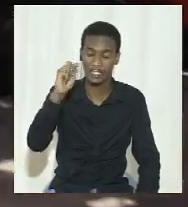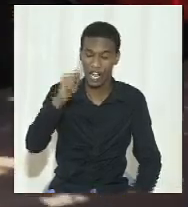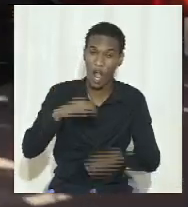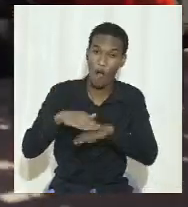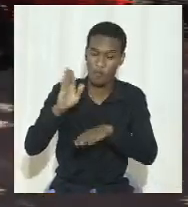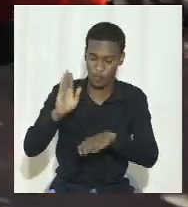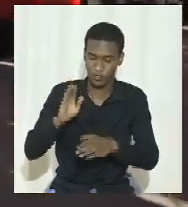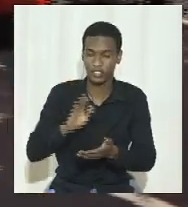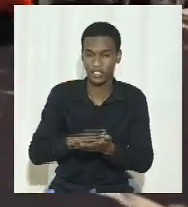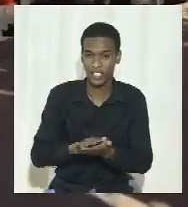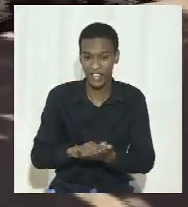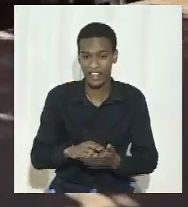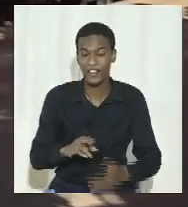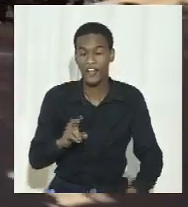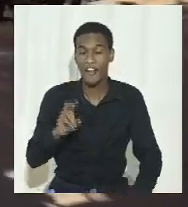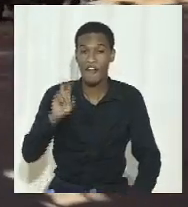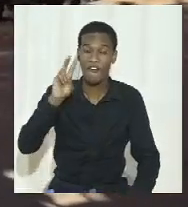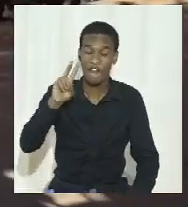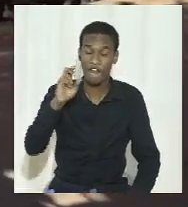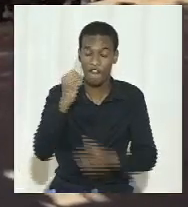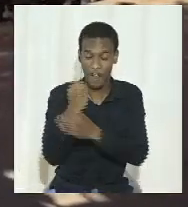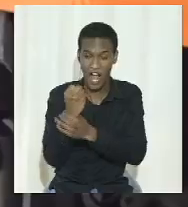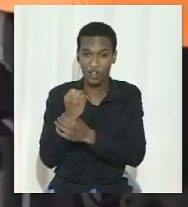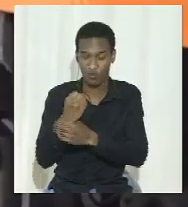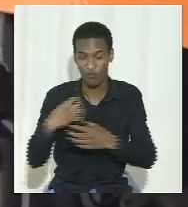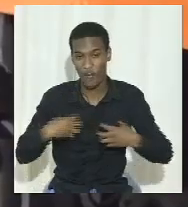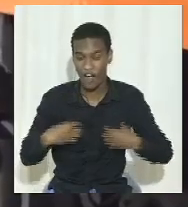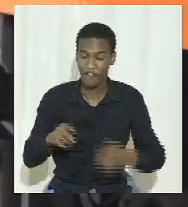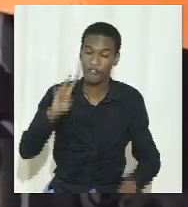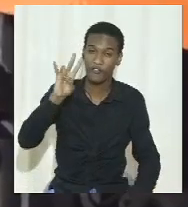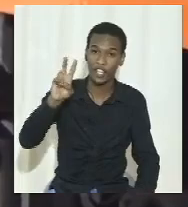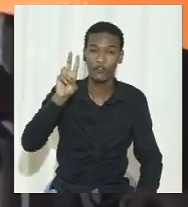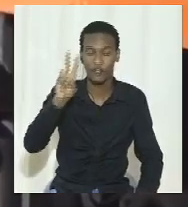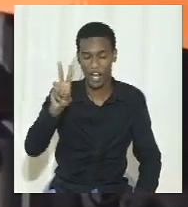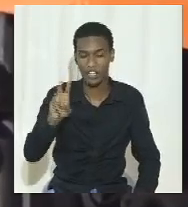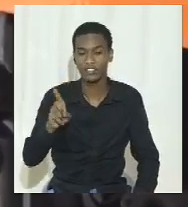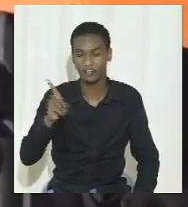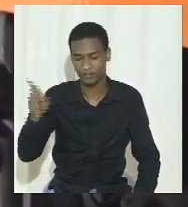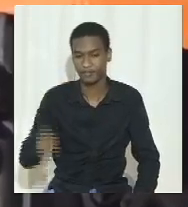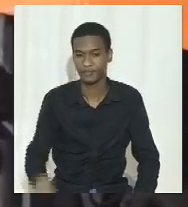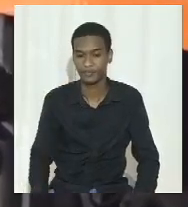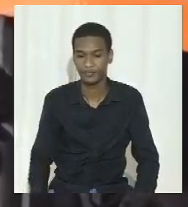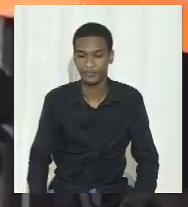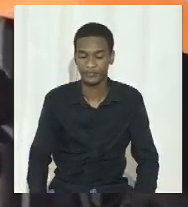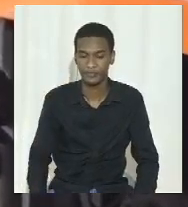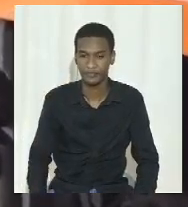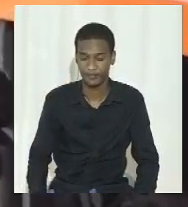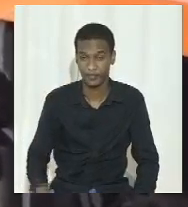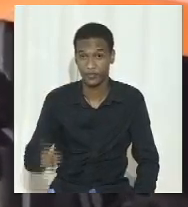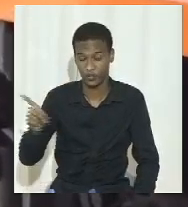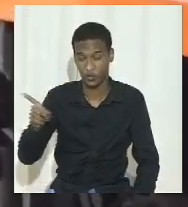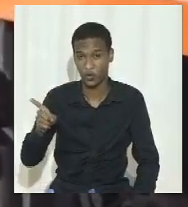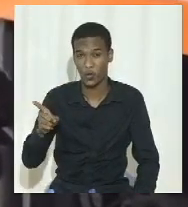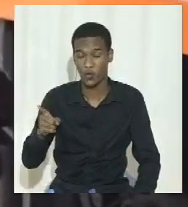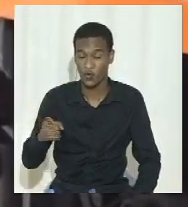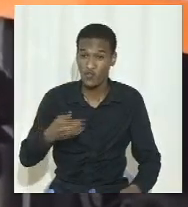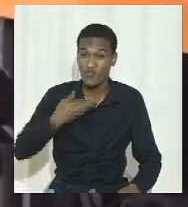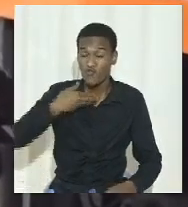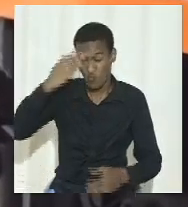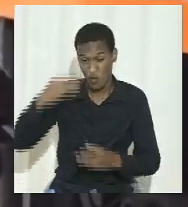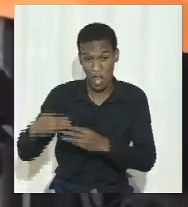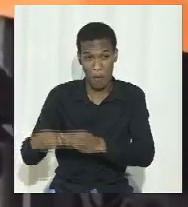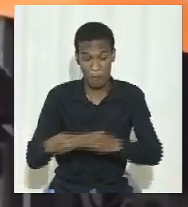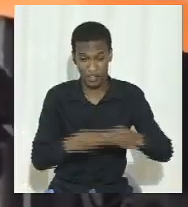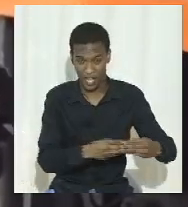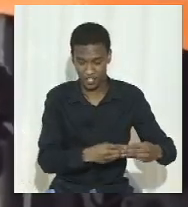fizahantany amin'ity faritra anankiroa ity ny fampiroboroboana ny fitanterana ny olona sy ny entana toy